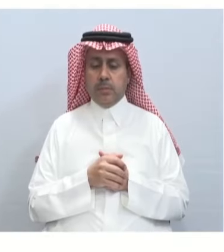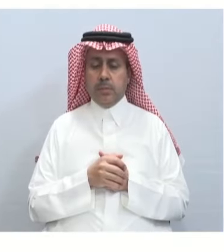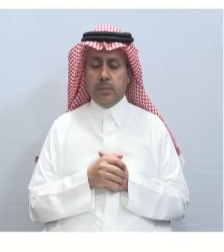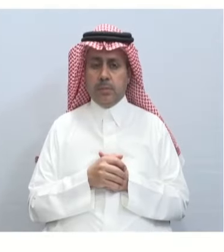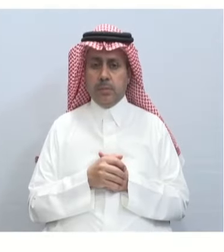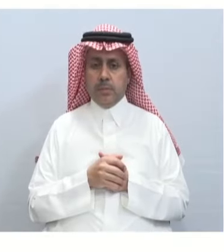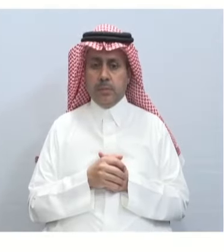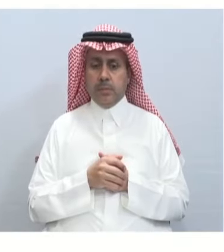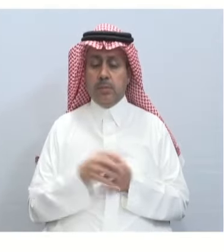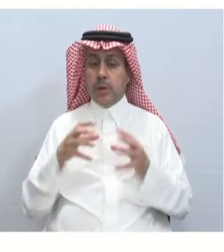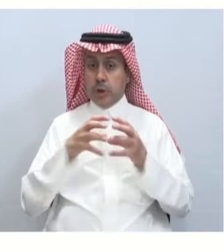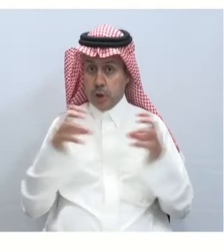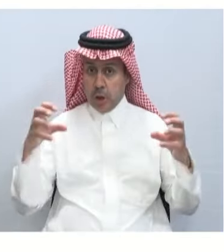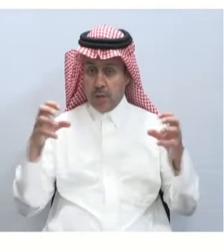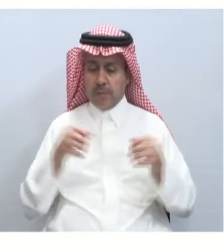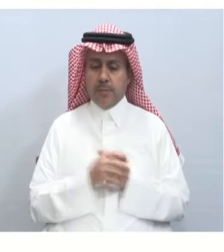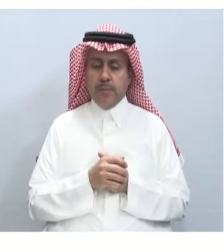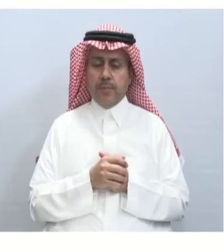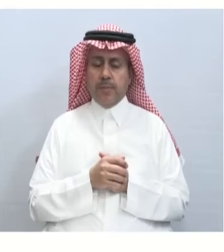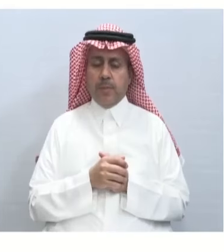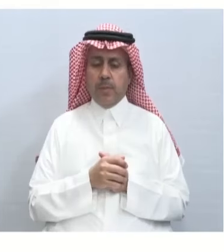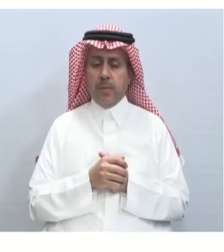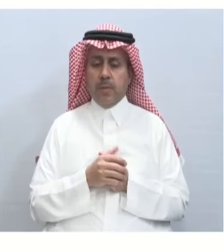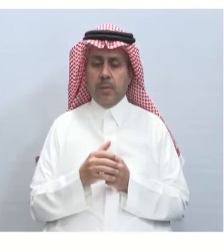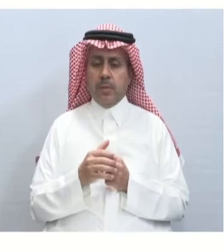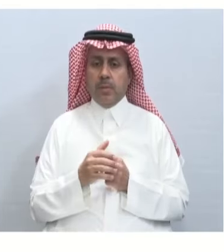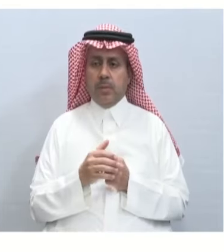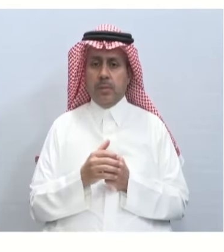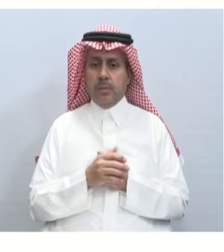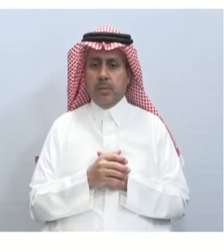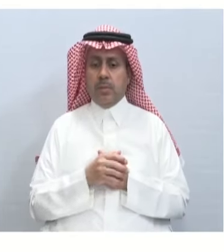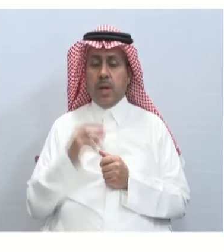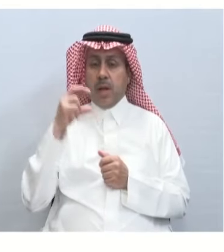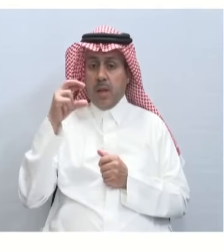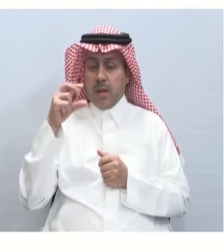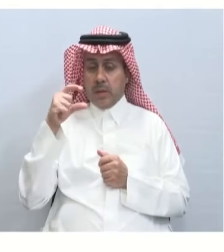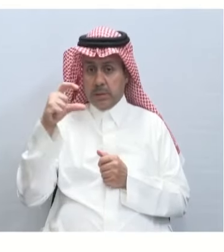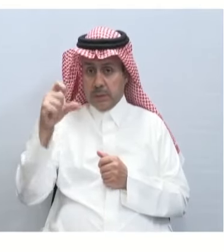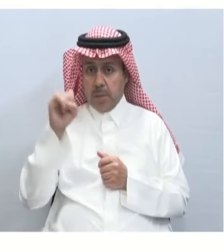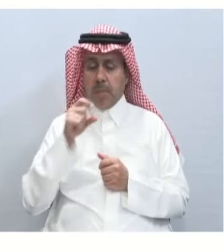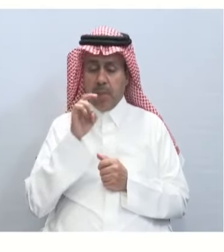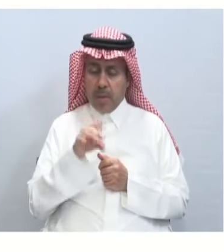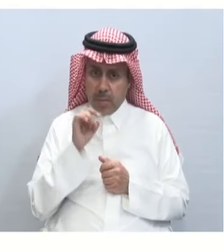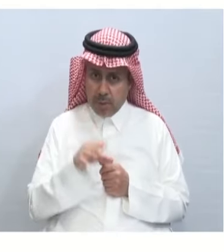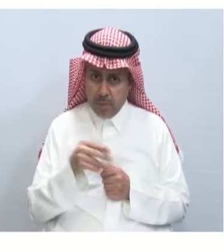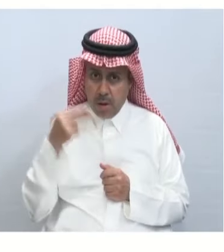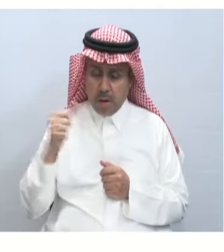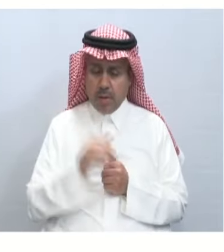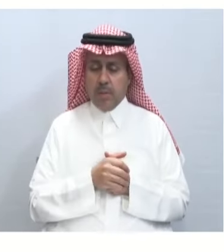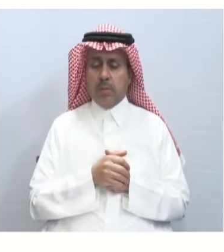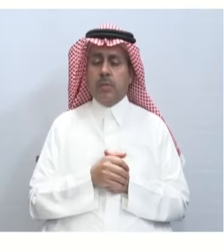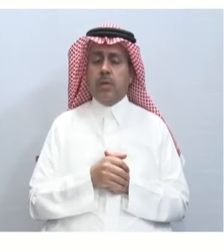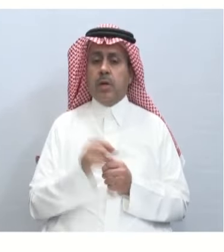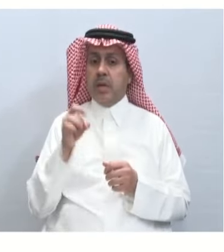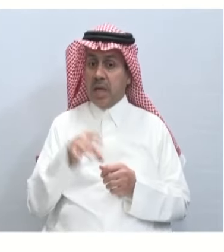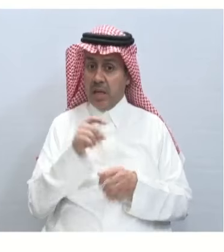اذا التعريف المراد بالاستحاضه دم مرض عارض يخرج من رحم المراه في غير